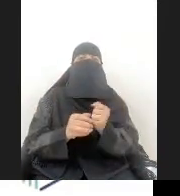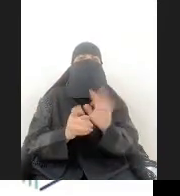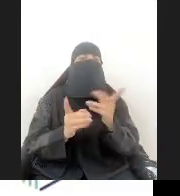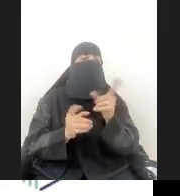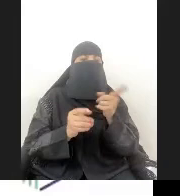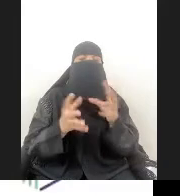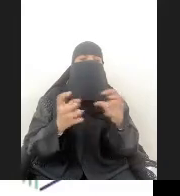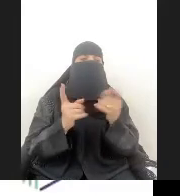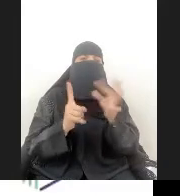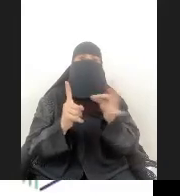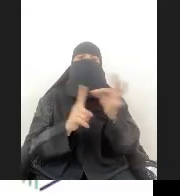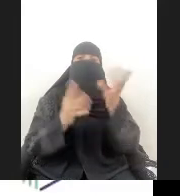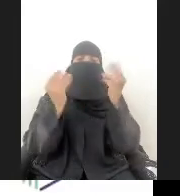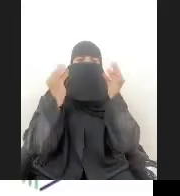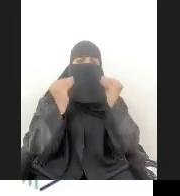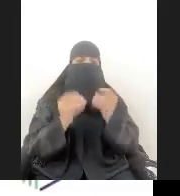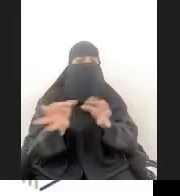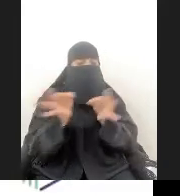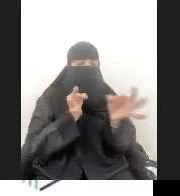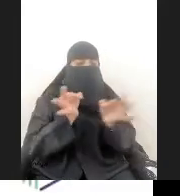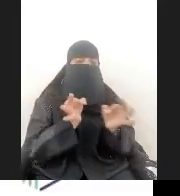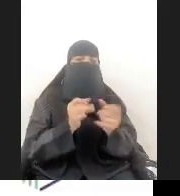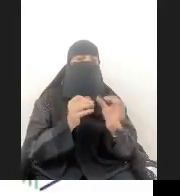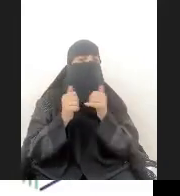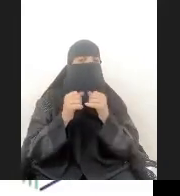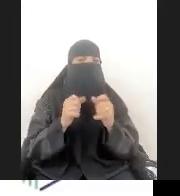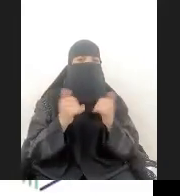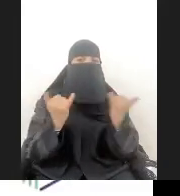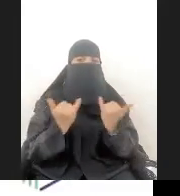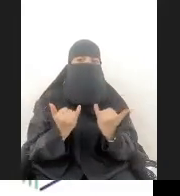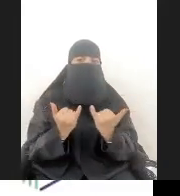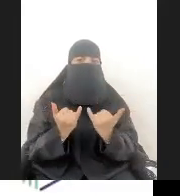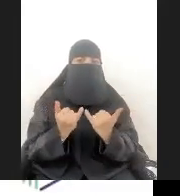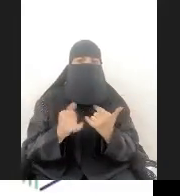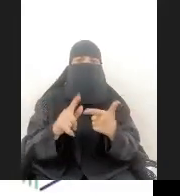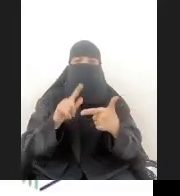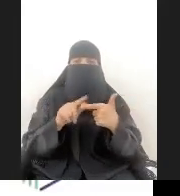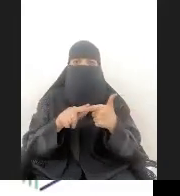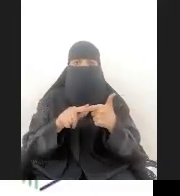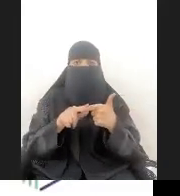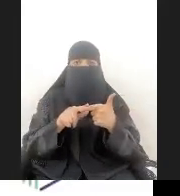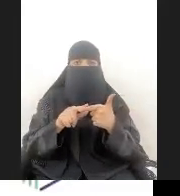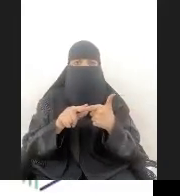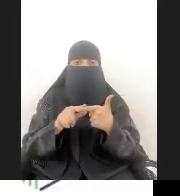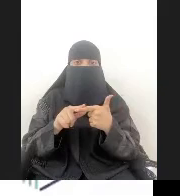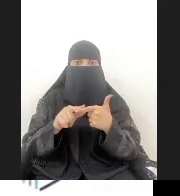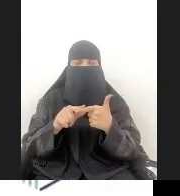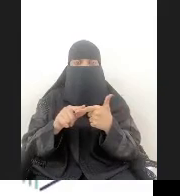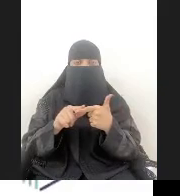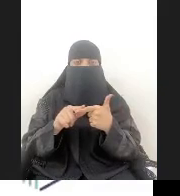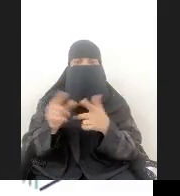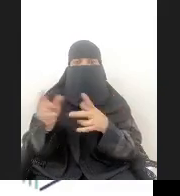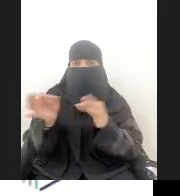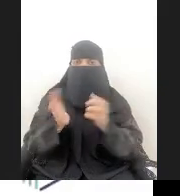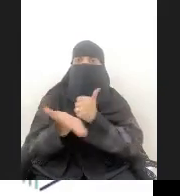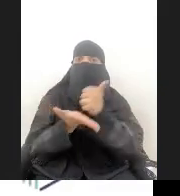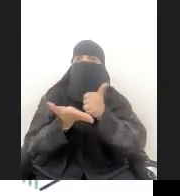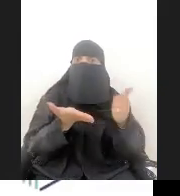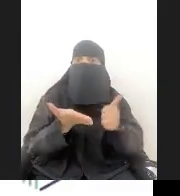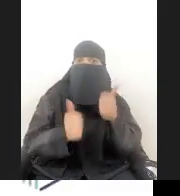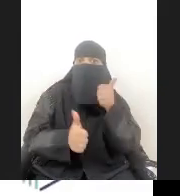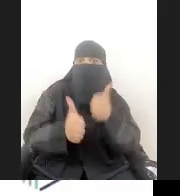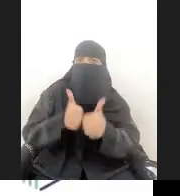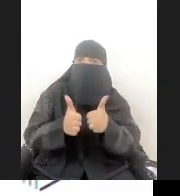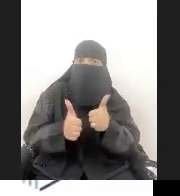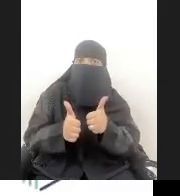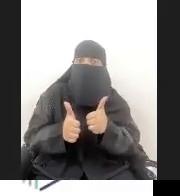بعد ذلك في النماذج التقليدية السابقة نحدد الأهداف، هنا نحدد أساليب التقييم،